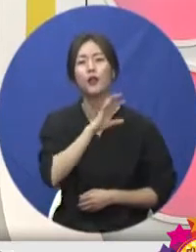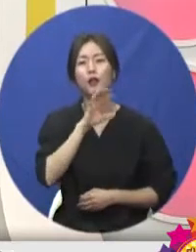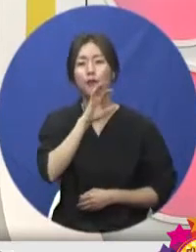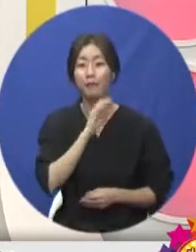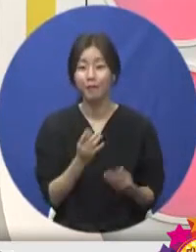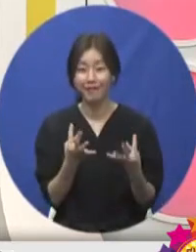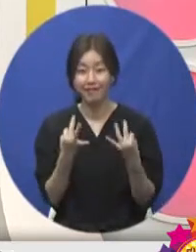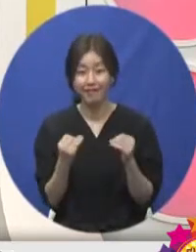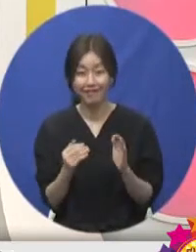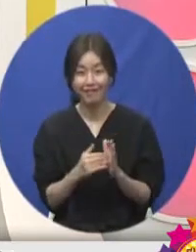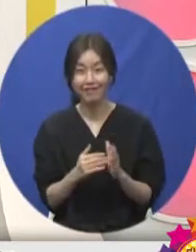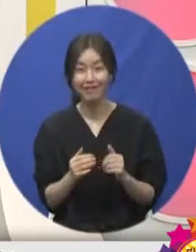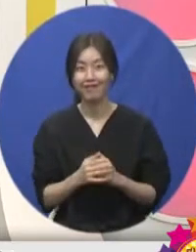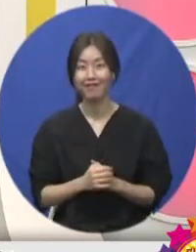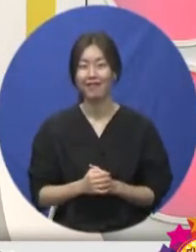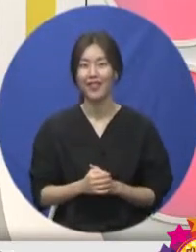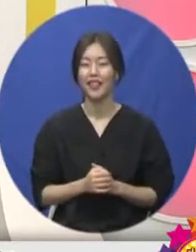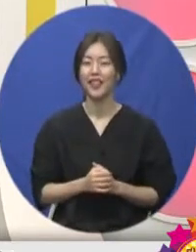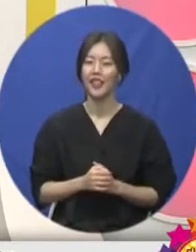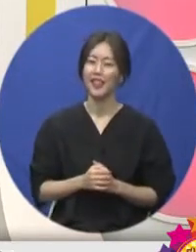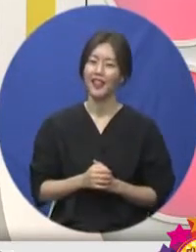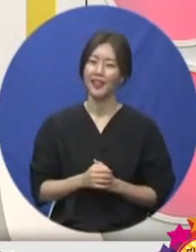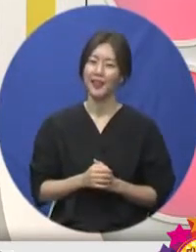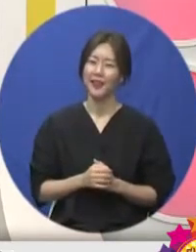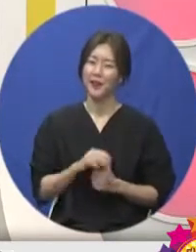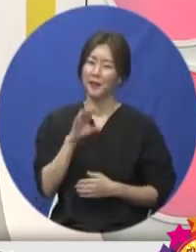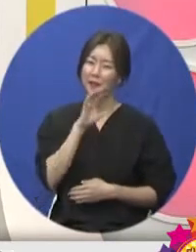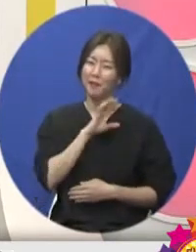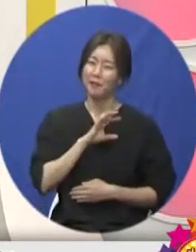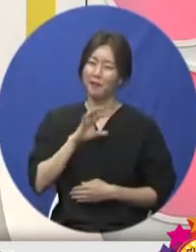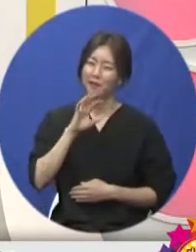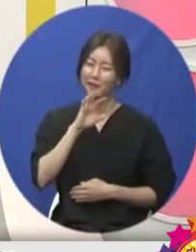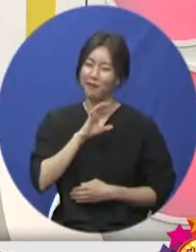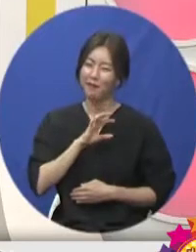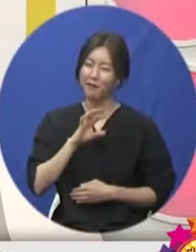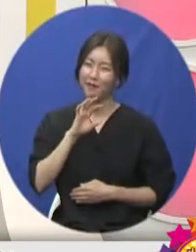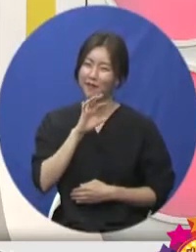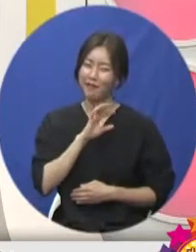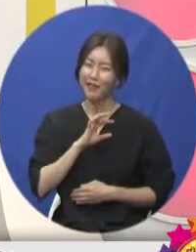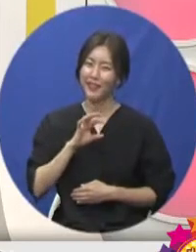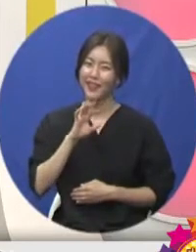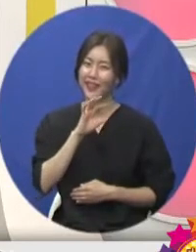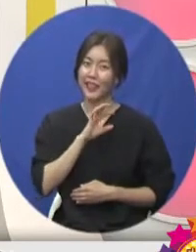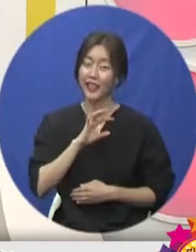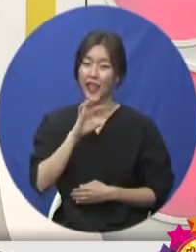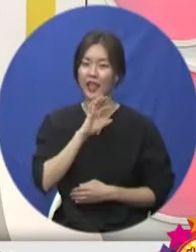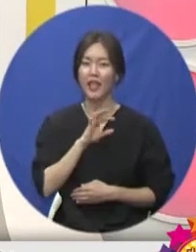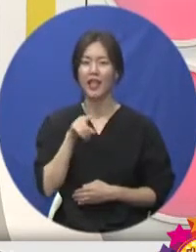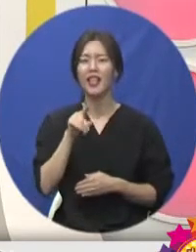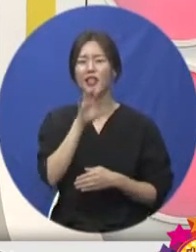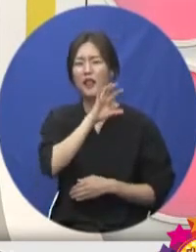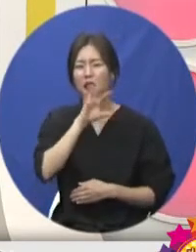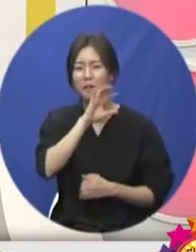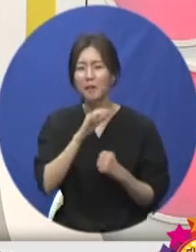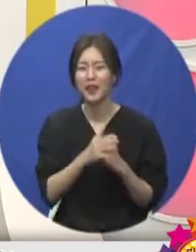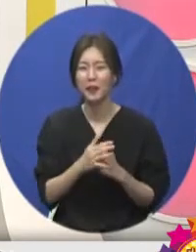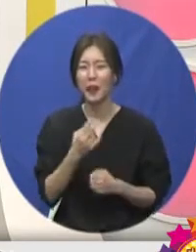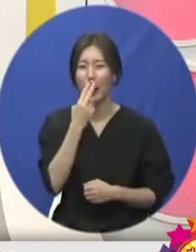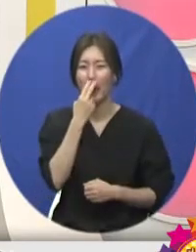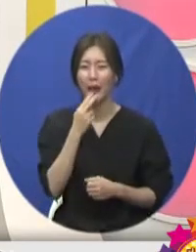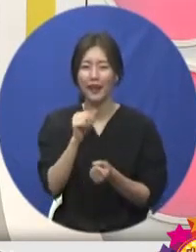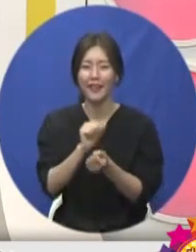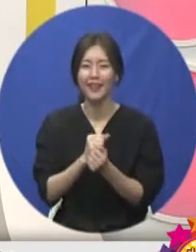많이? 아유, 연습은 안 왔다고 하지 마세요. 그러다가 강의까지 알았는데. 강의까지?